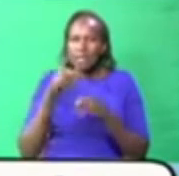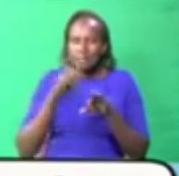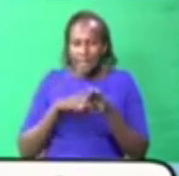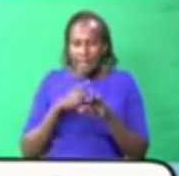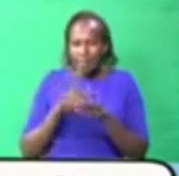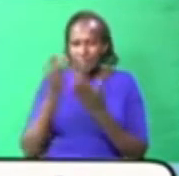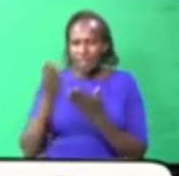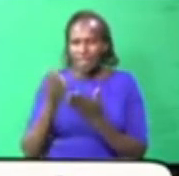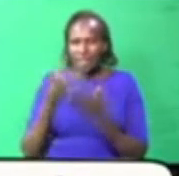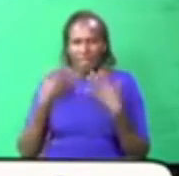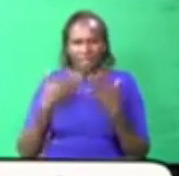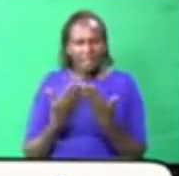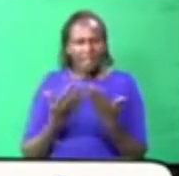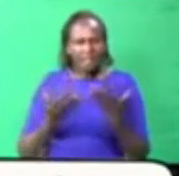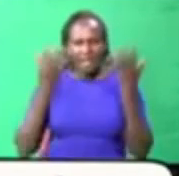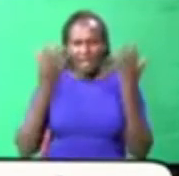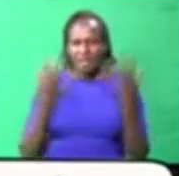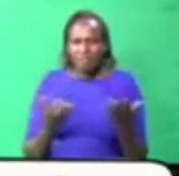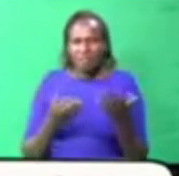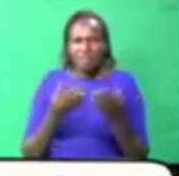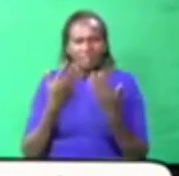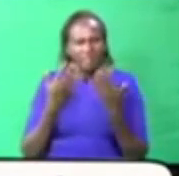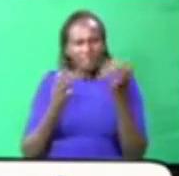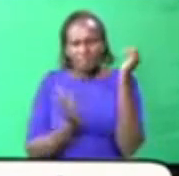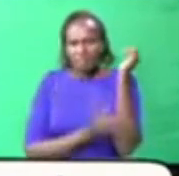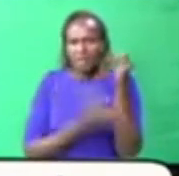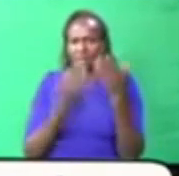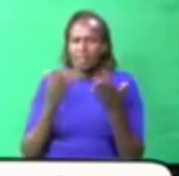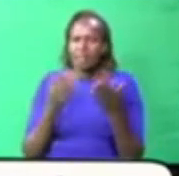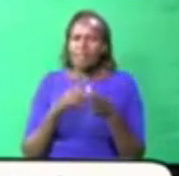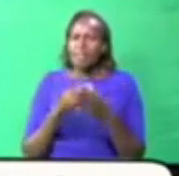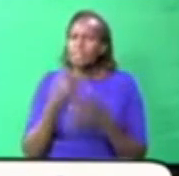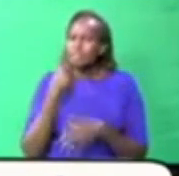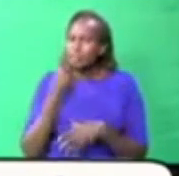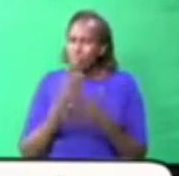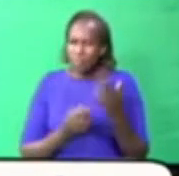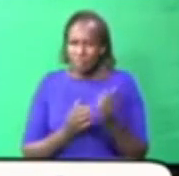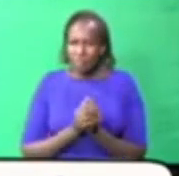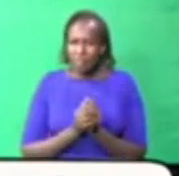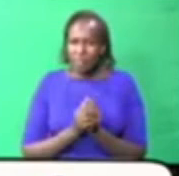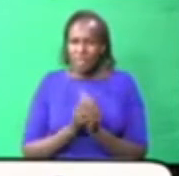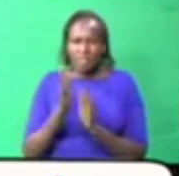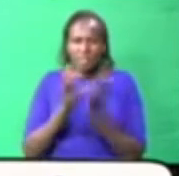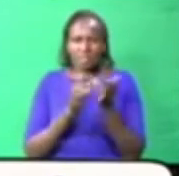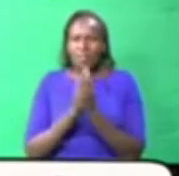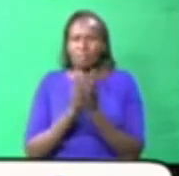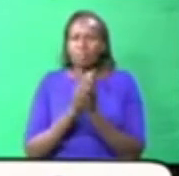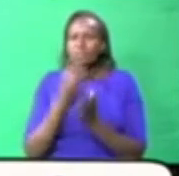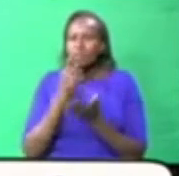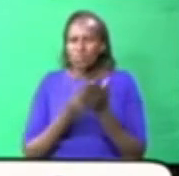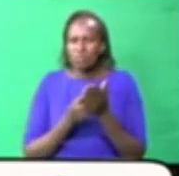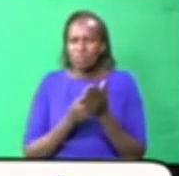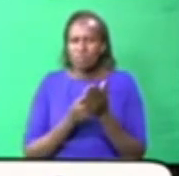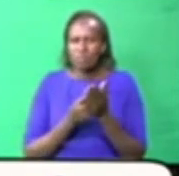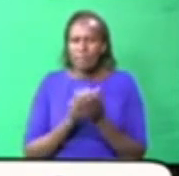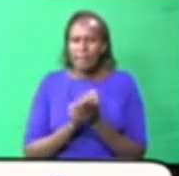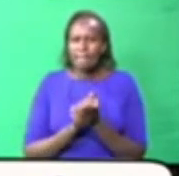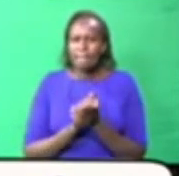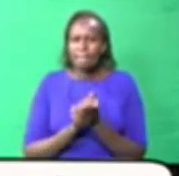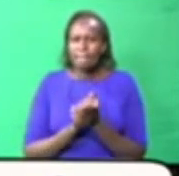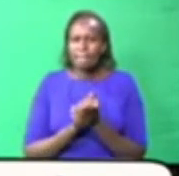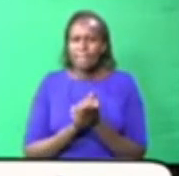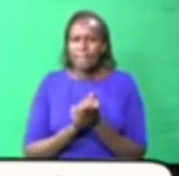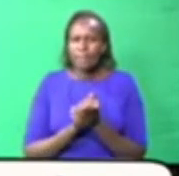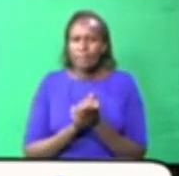yalikuwa mazito sana na malikuwa mabaya. Na walikuwa nasema hivi, the Bible says, by the rivers of Babylon, there we